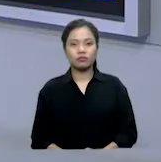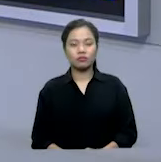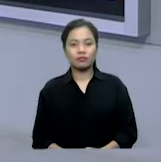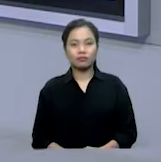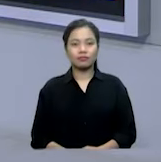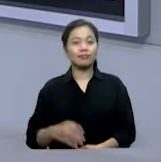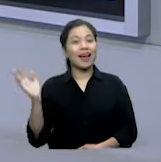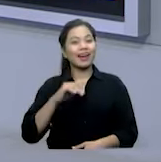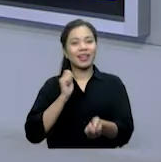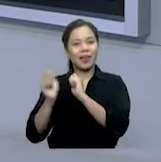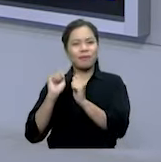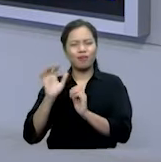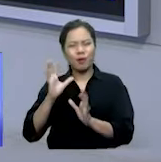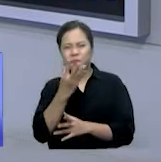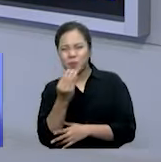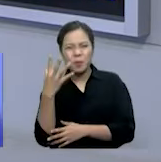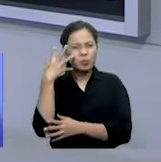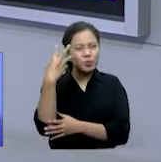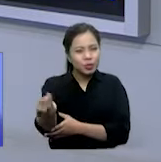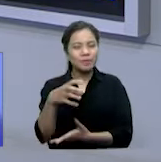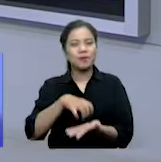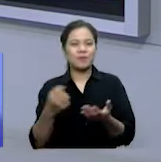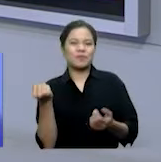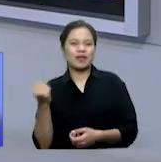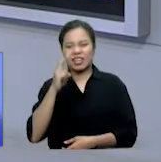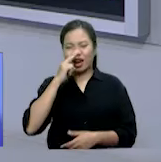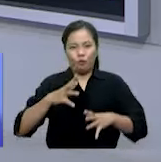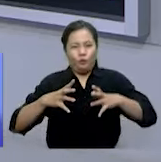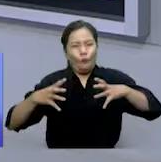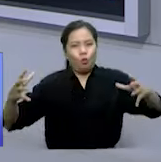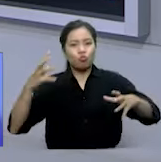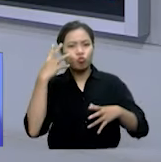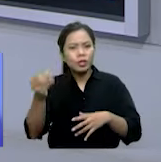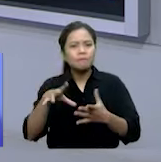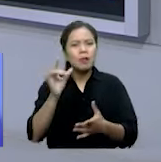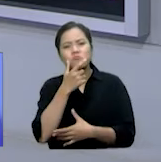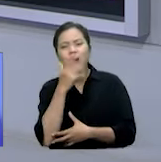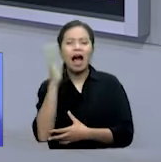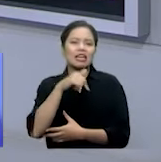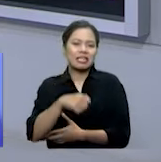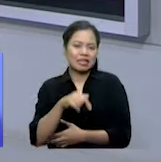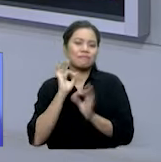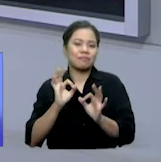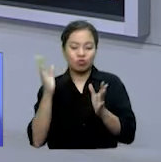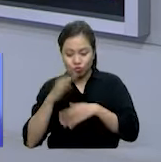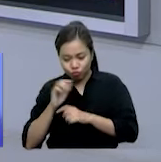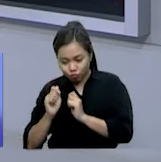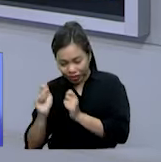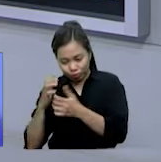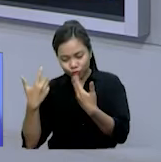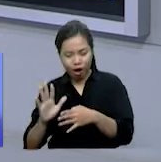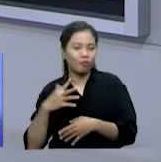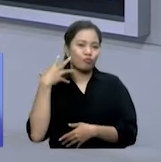pemirsa di hari lebaran ribuan pemudik masih memadati Stasiun Pasar Senen pemudik memilih mudik hari ini usai melakukan salat